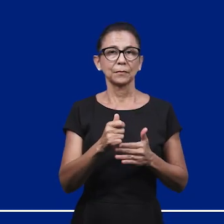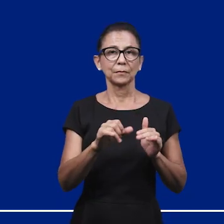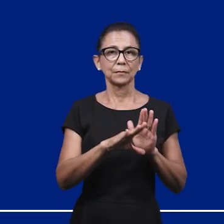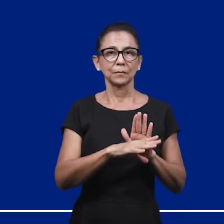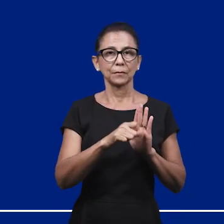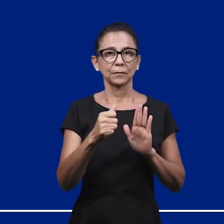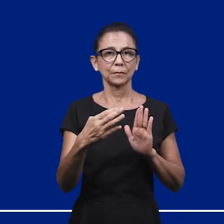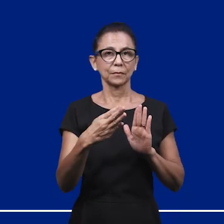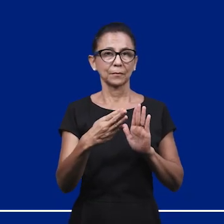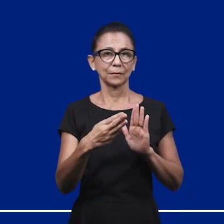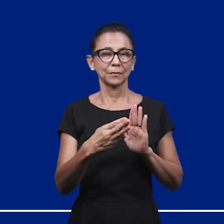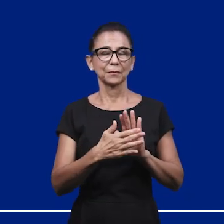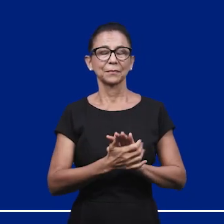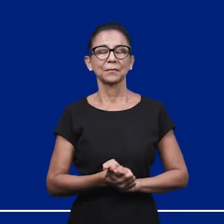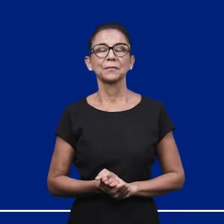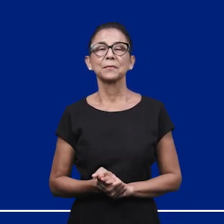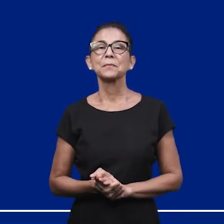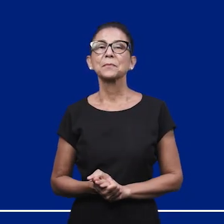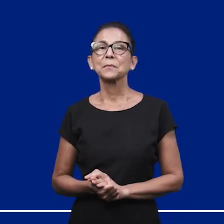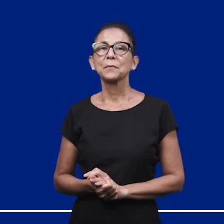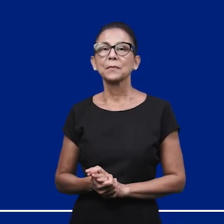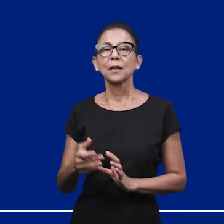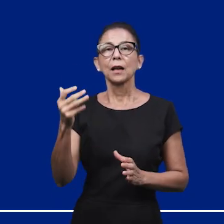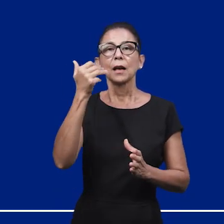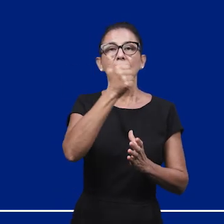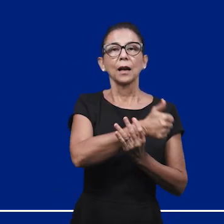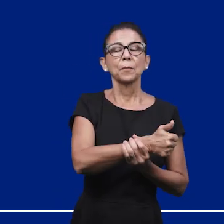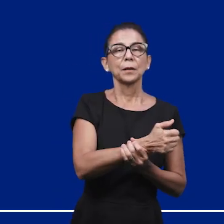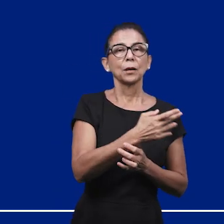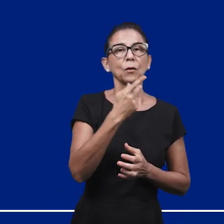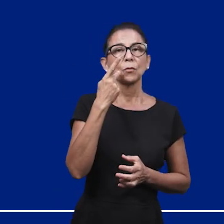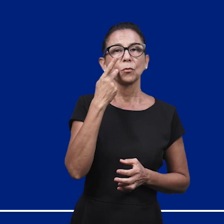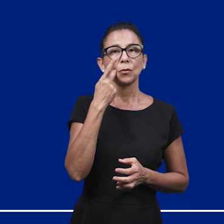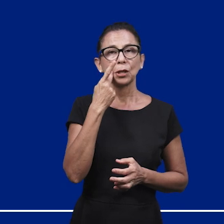endroit, Dieu va pouvoir.